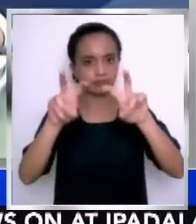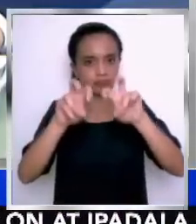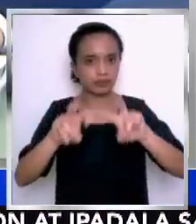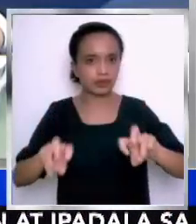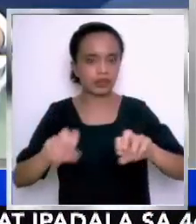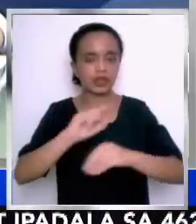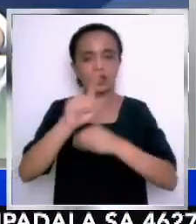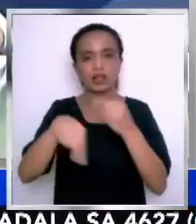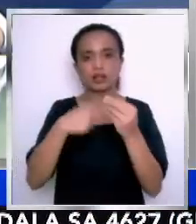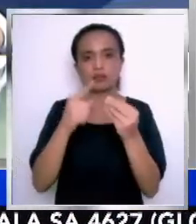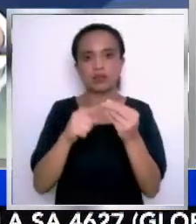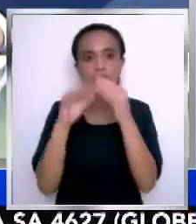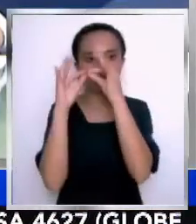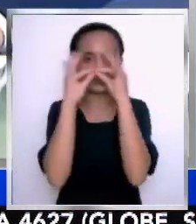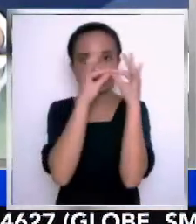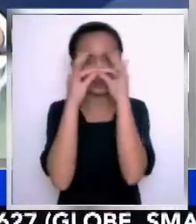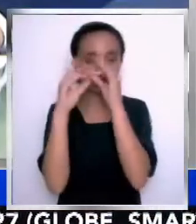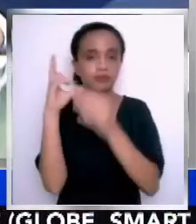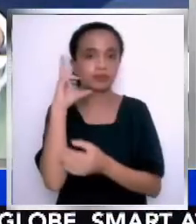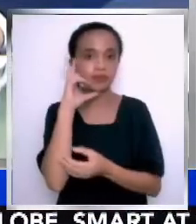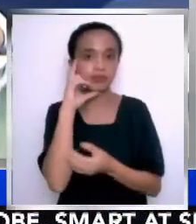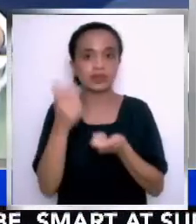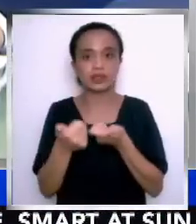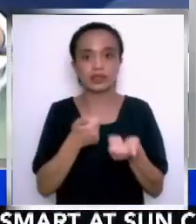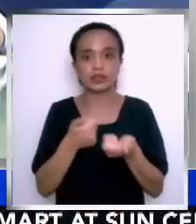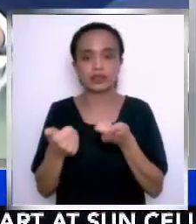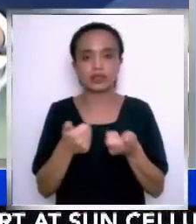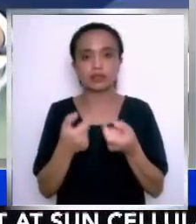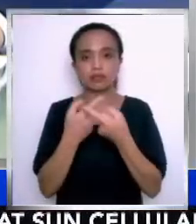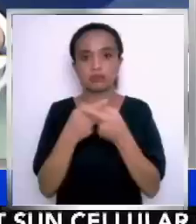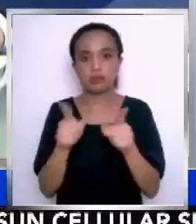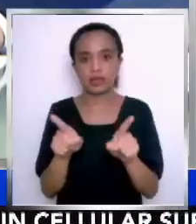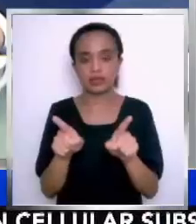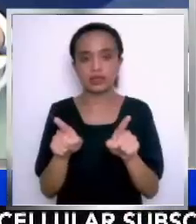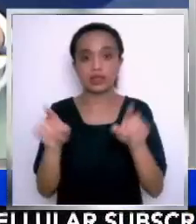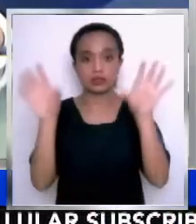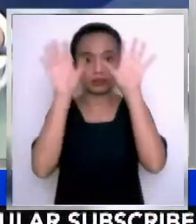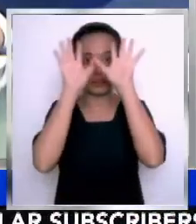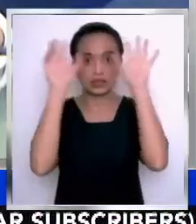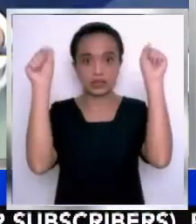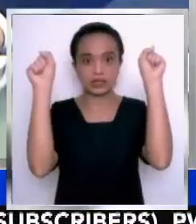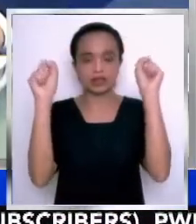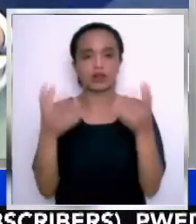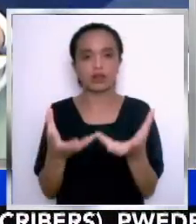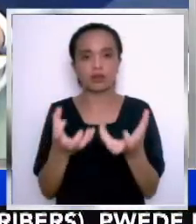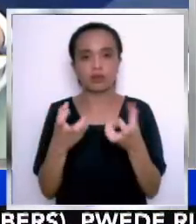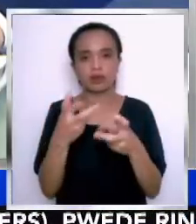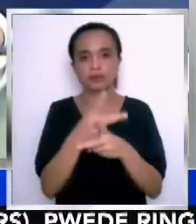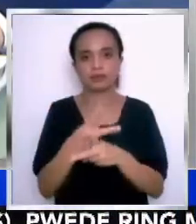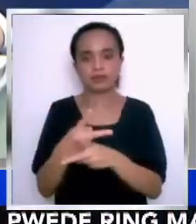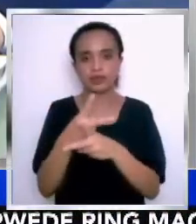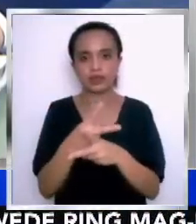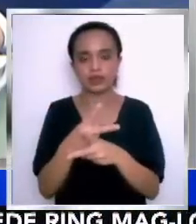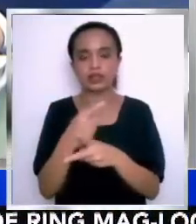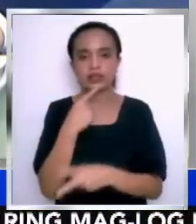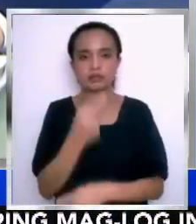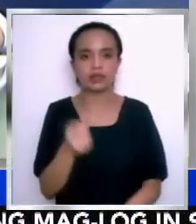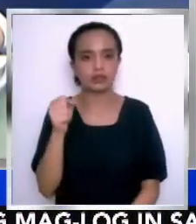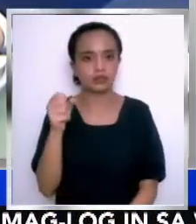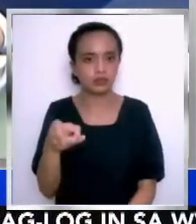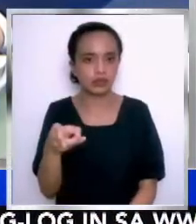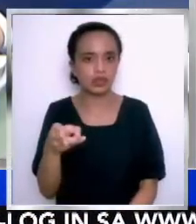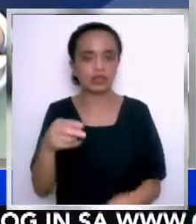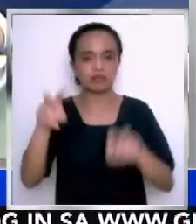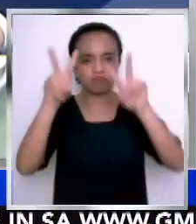Administrasyong Duterte. Pero gusto raw maging maingat ng Pangulo, kaya ipinag-utos niyang pag-aralan na mabuti ang proseso ng investigasyon. Narito